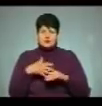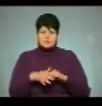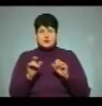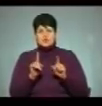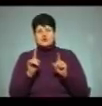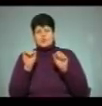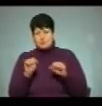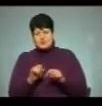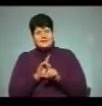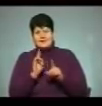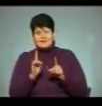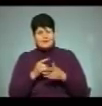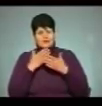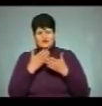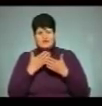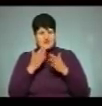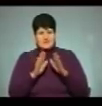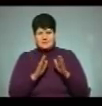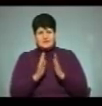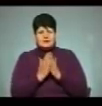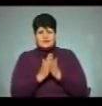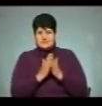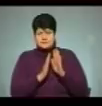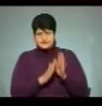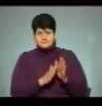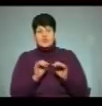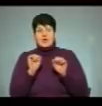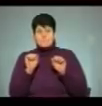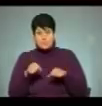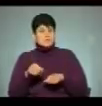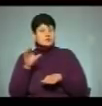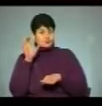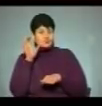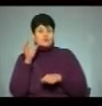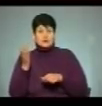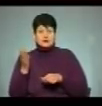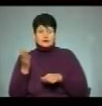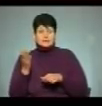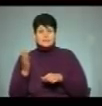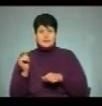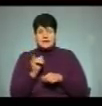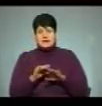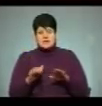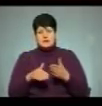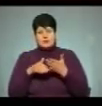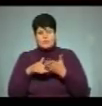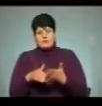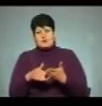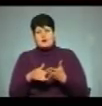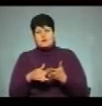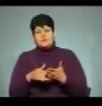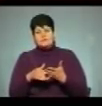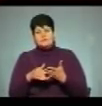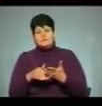можна не тільки читати книги, а можна слухати. І дітям допомагаємо то, що